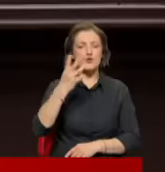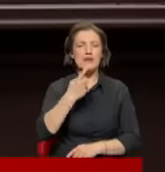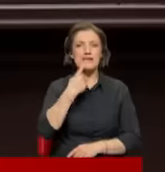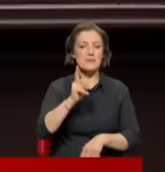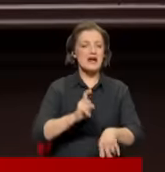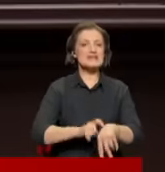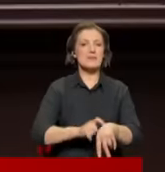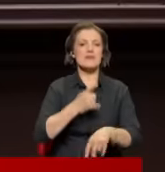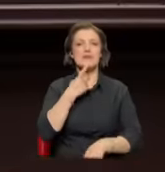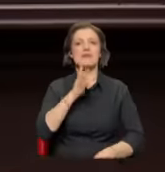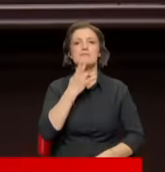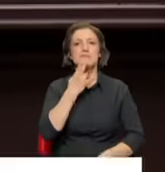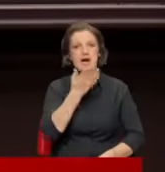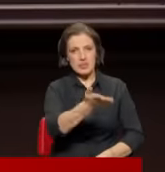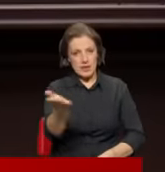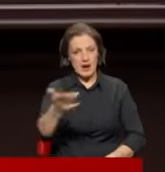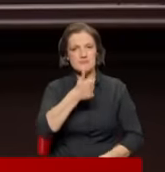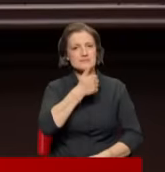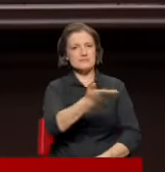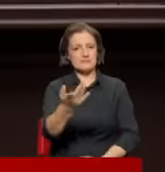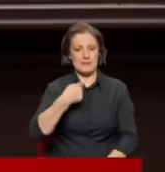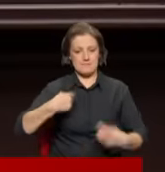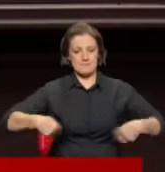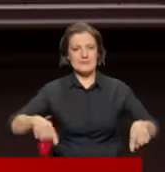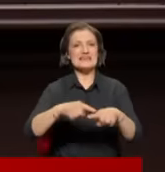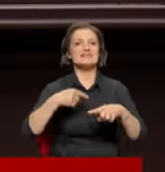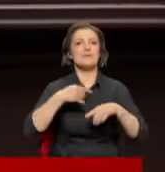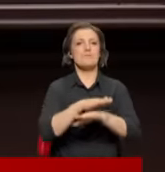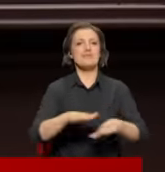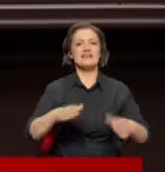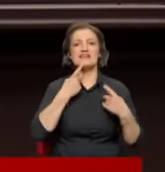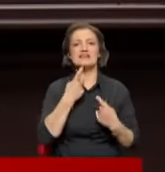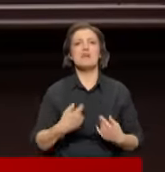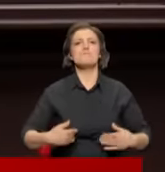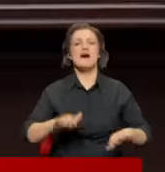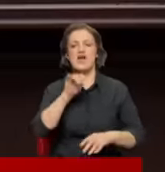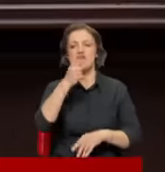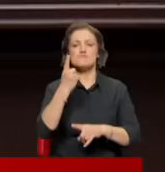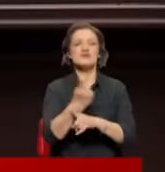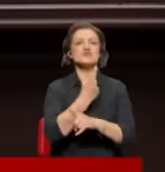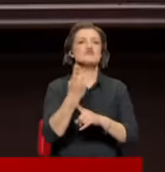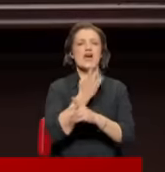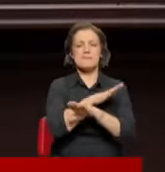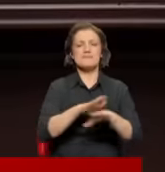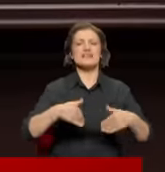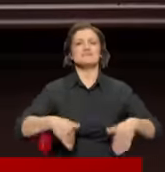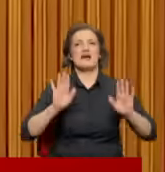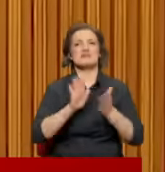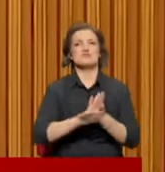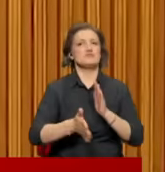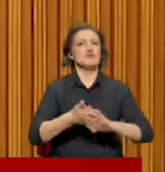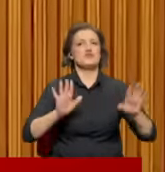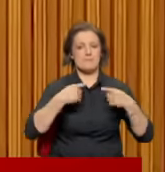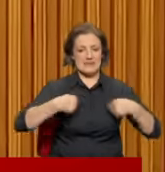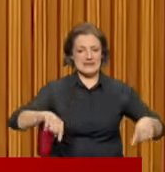söylemedi. Beyler, bayanlar, biz bitti demeden hiçbir şey bitmez, bitmeyecektir.